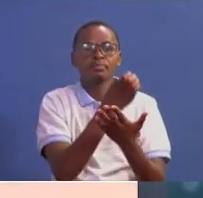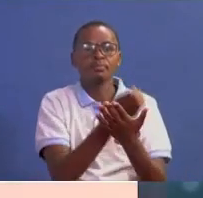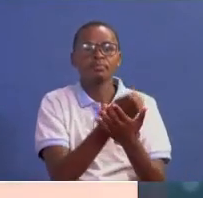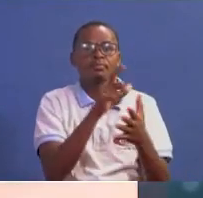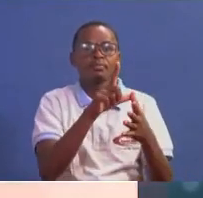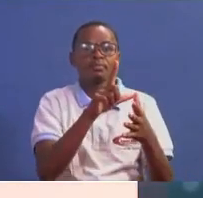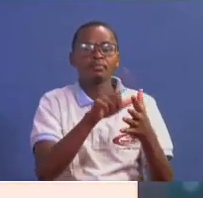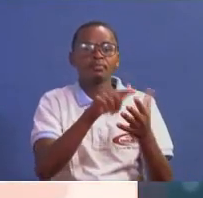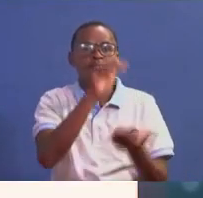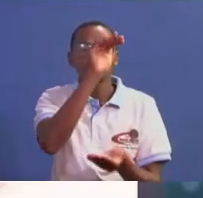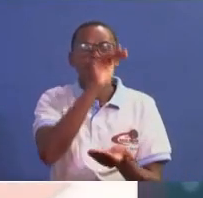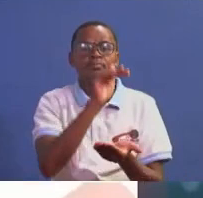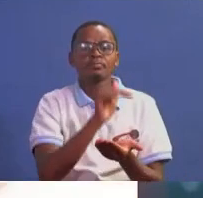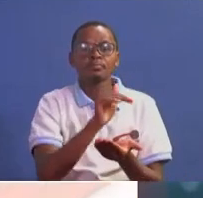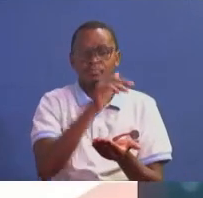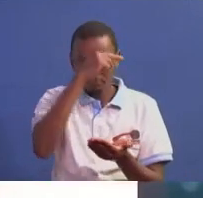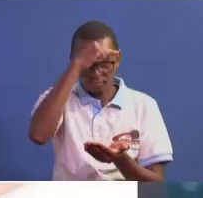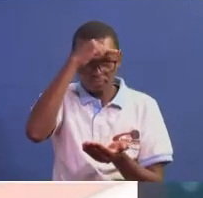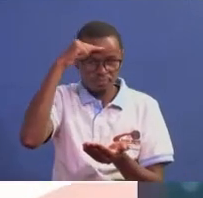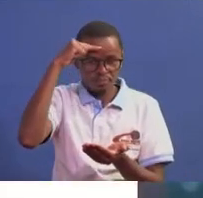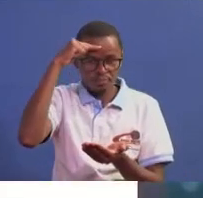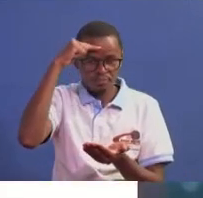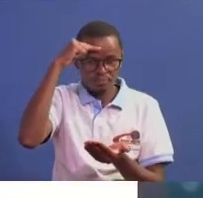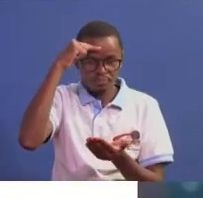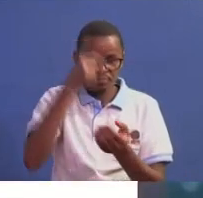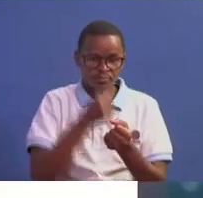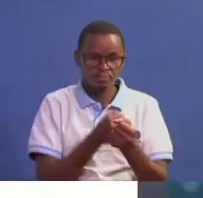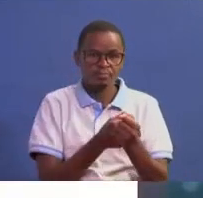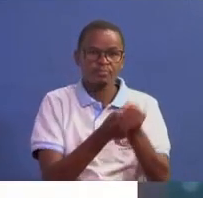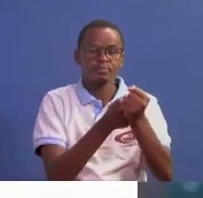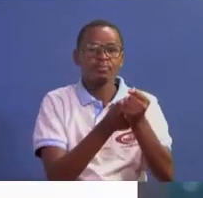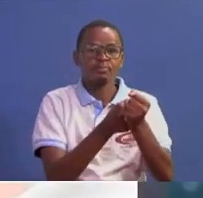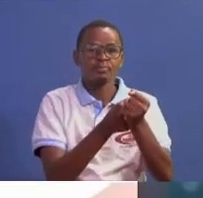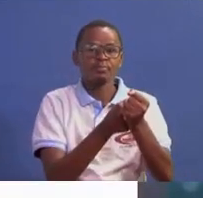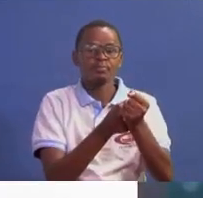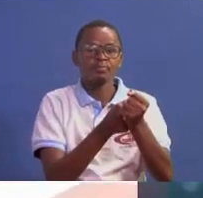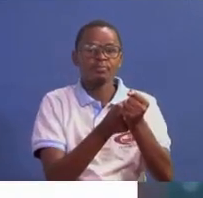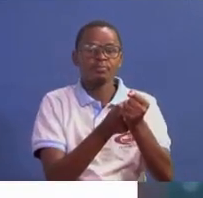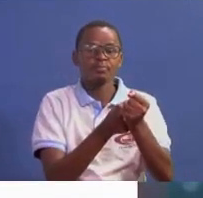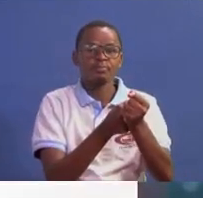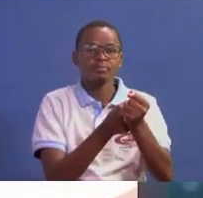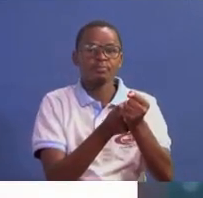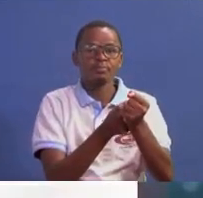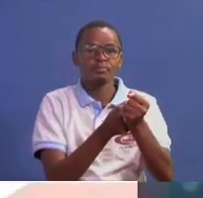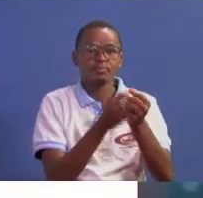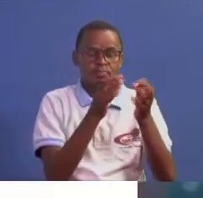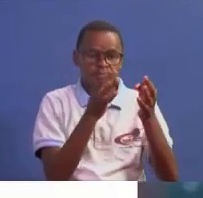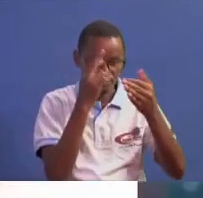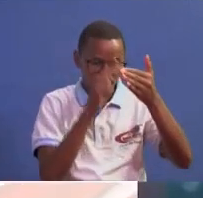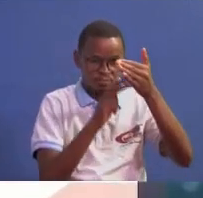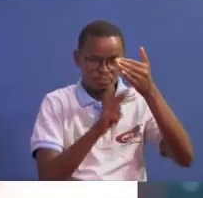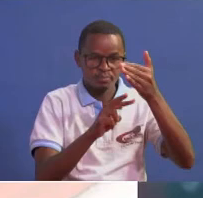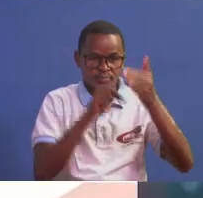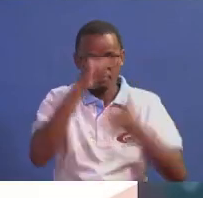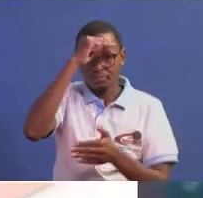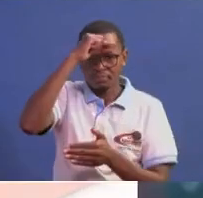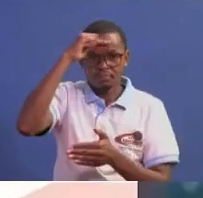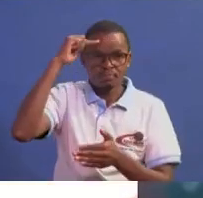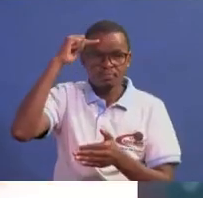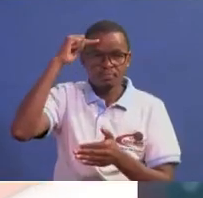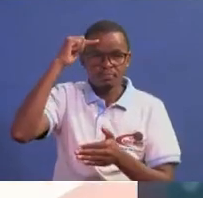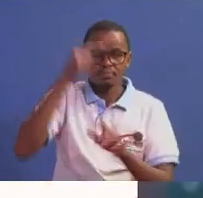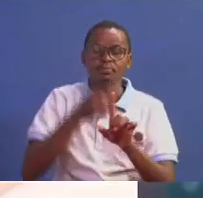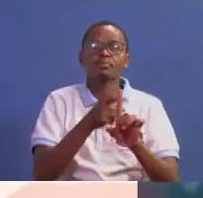uchumi wa chini kwa sababu ufadhili umedidimia, tukiangalia kwa